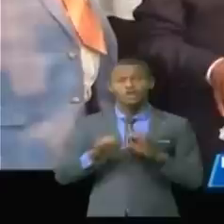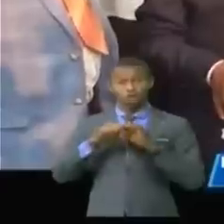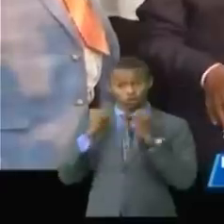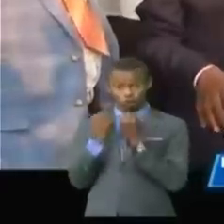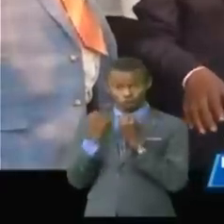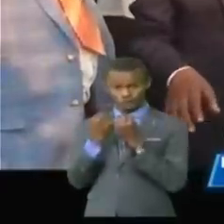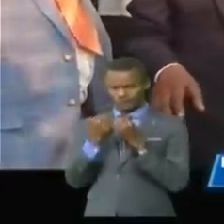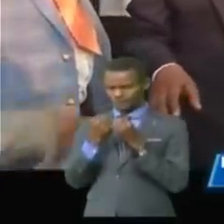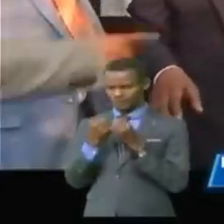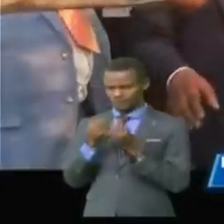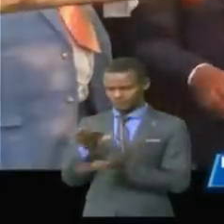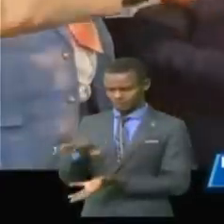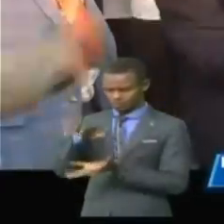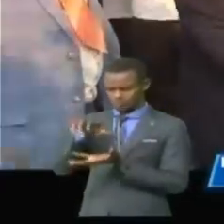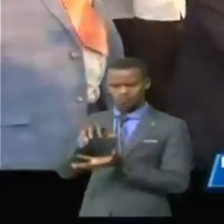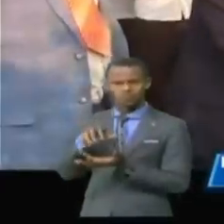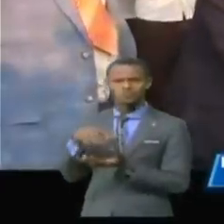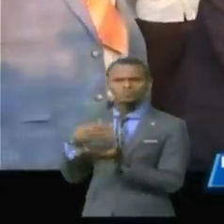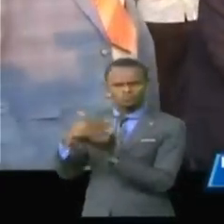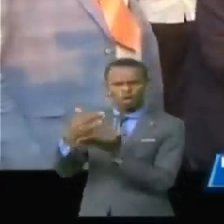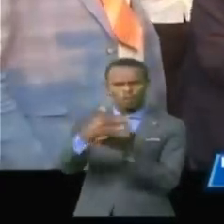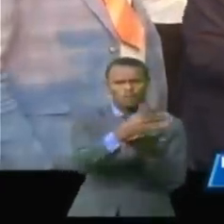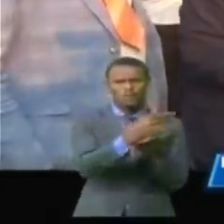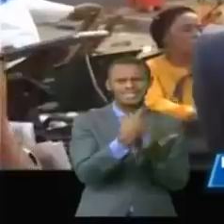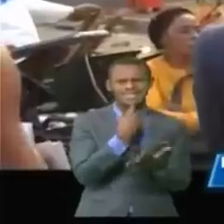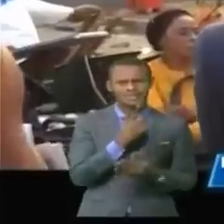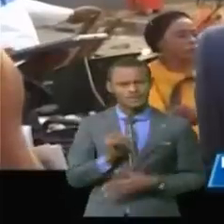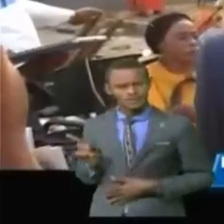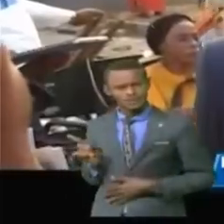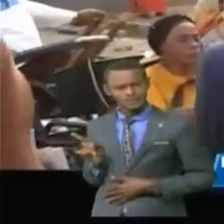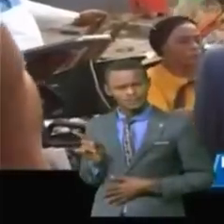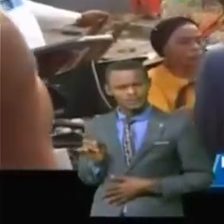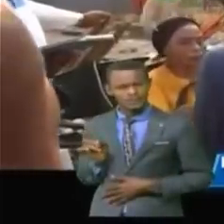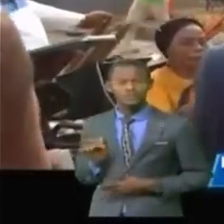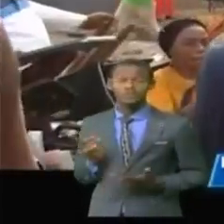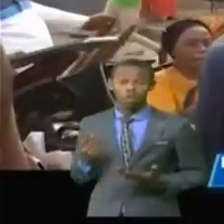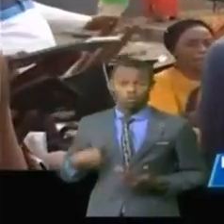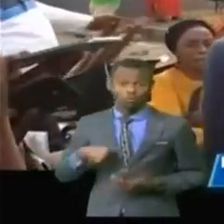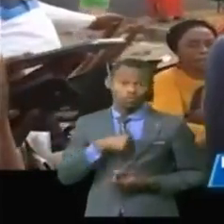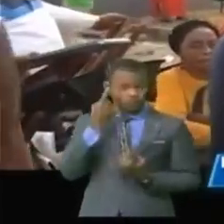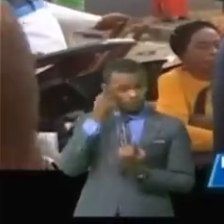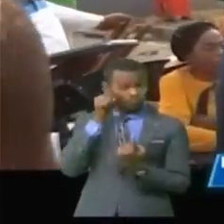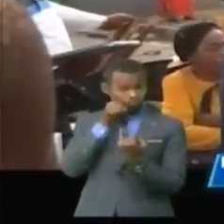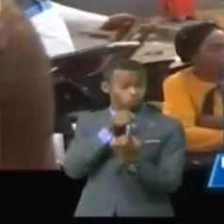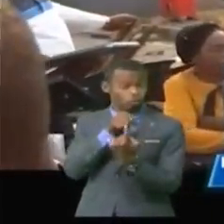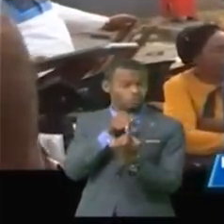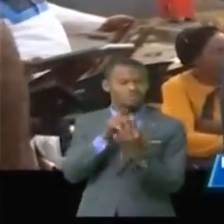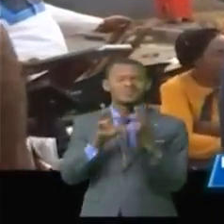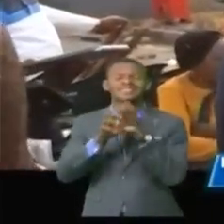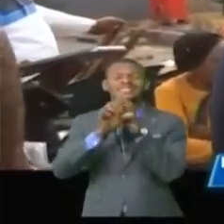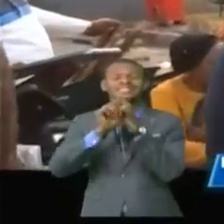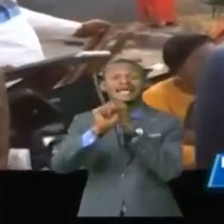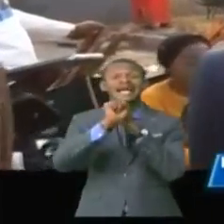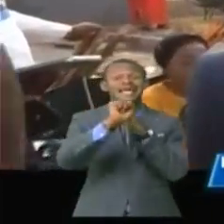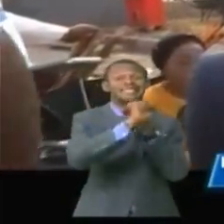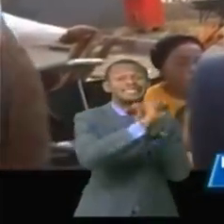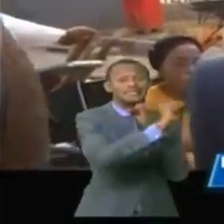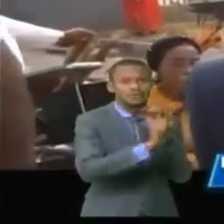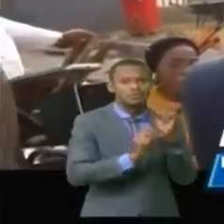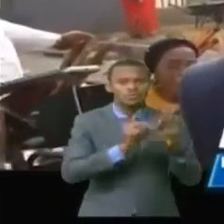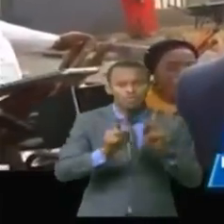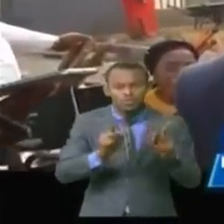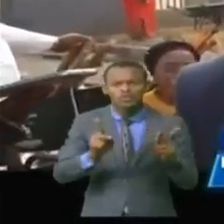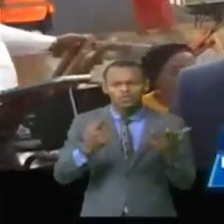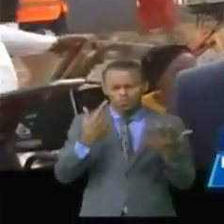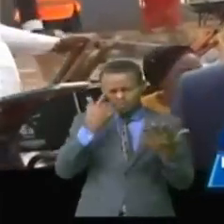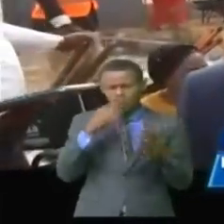les cadres du projet Kintoko. Nous devons sensibiliser notre population à pouvoir poser des éco-gestes, comme disaient